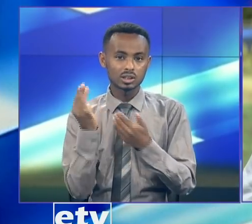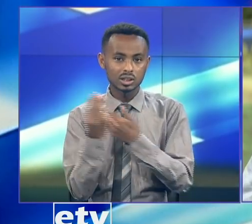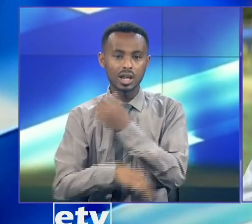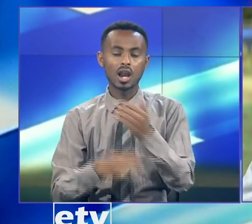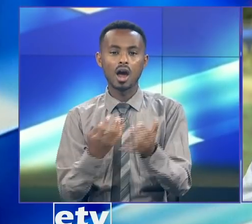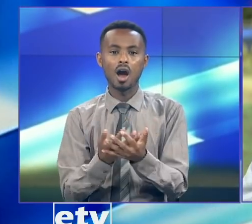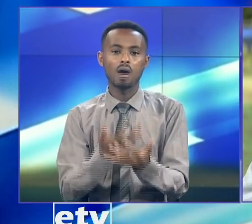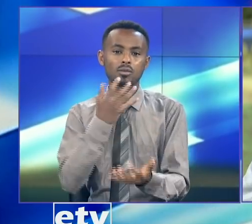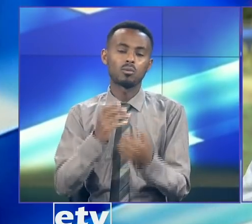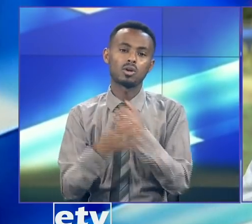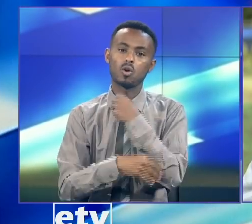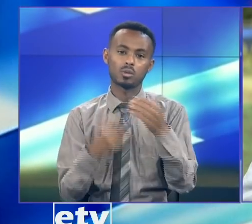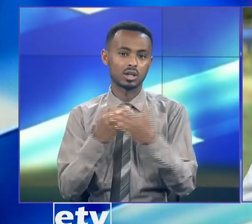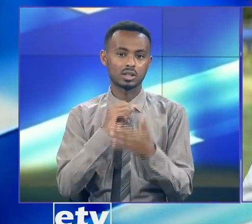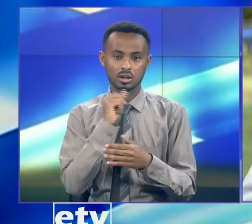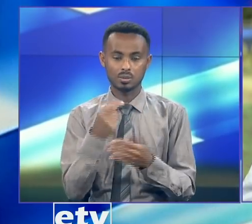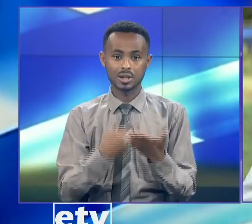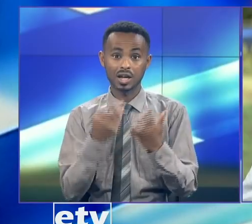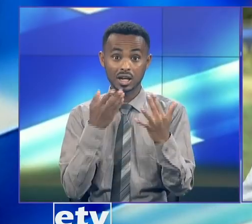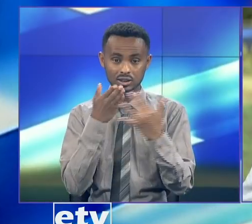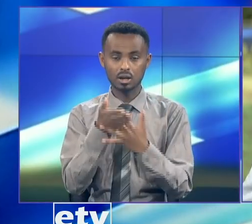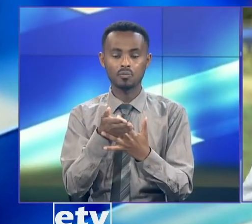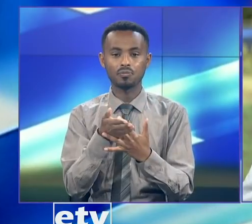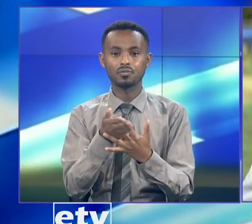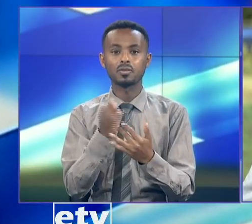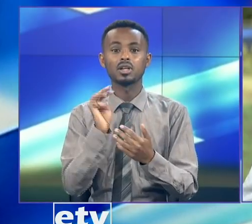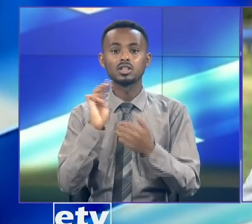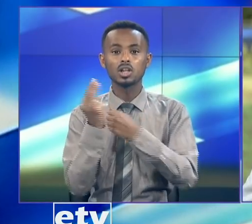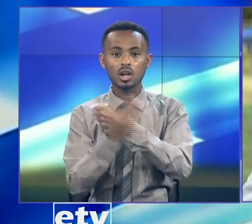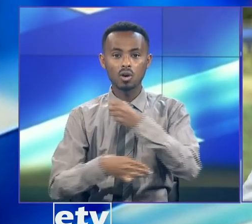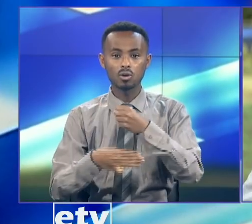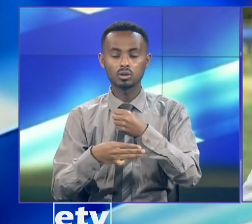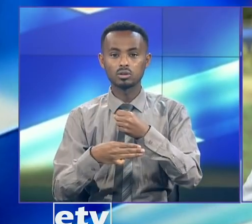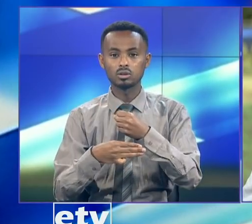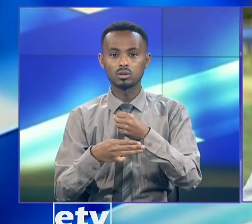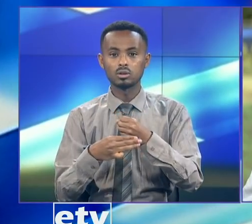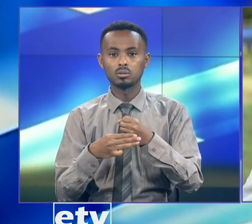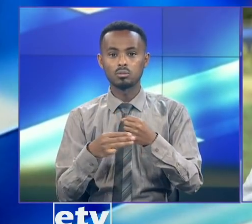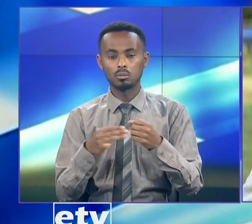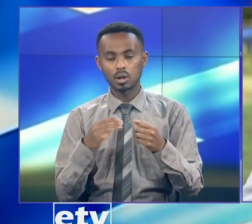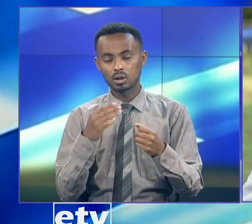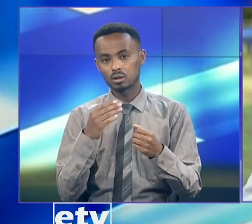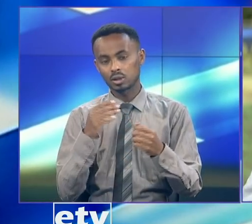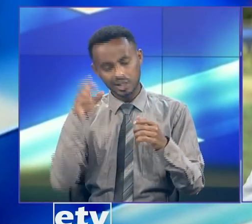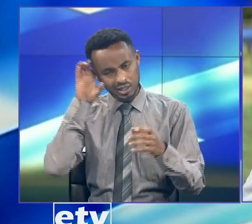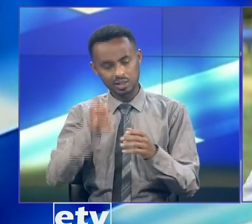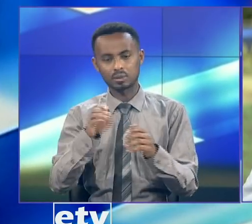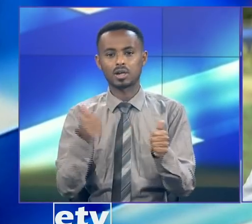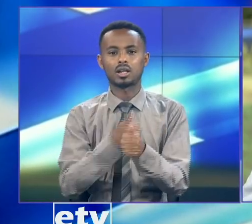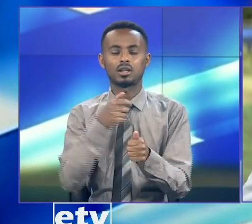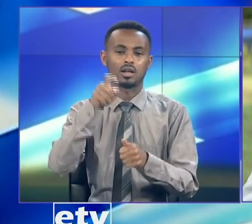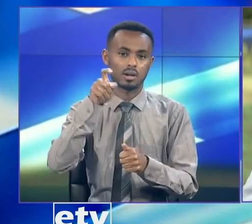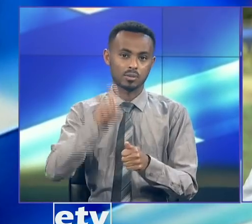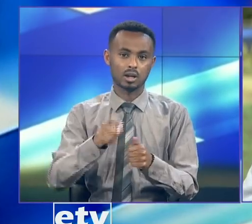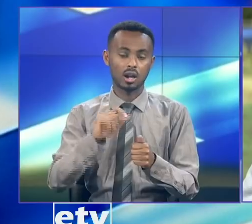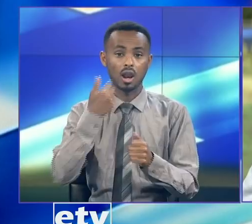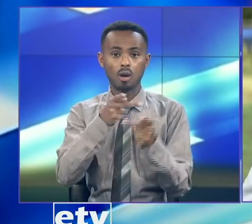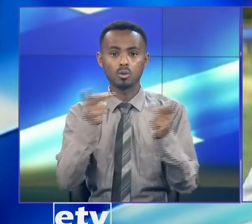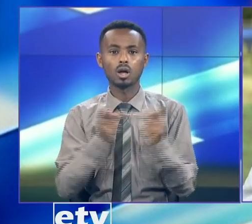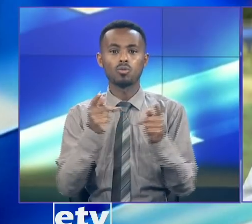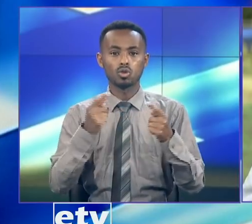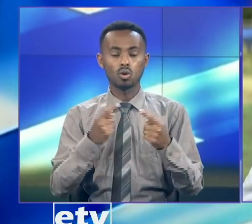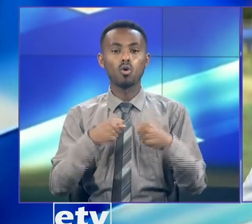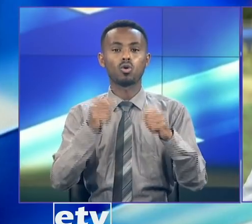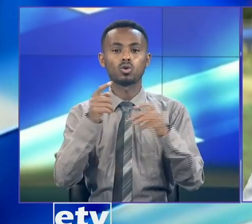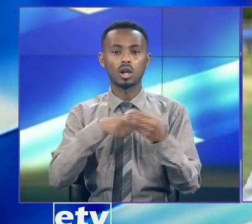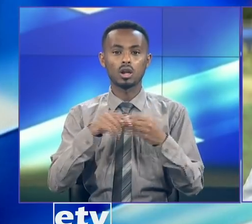ለሀብታውም የሚደርስ አይደለም። ከዛ አንጻር ስንዴውን ከመንግስት ስትራቴጂም ጋርም የግድ መከተል ይግድላል። ሌላ ቦታም ተሞክሮ